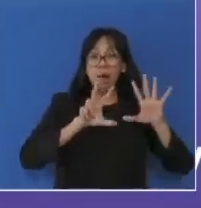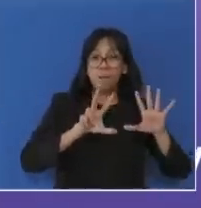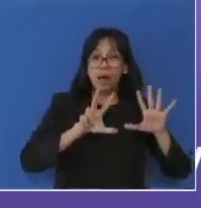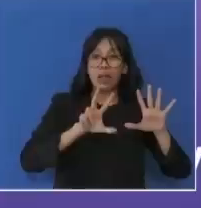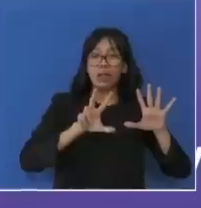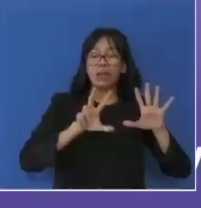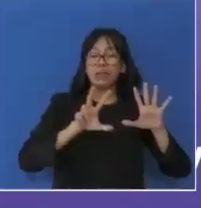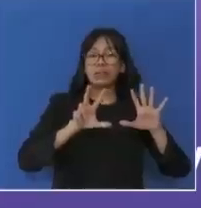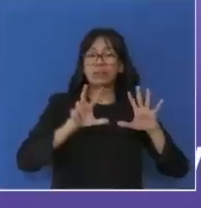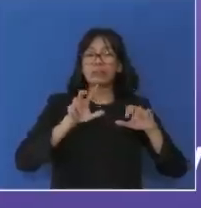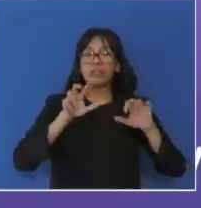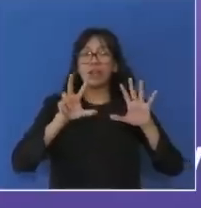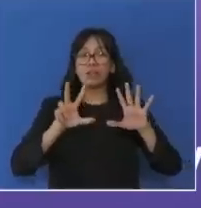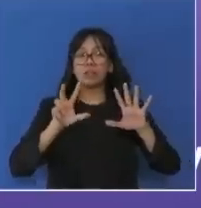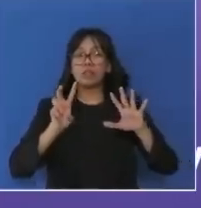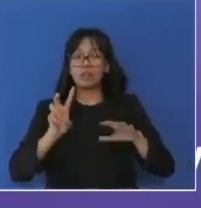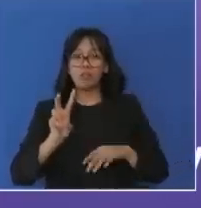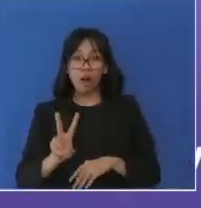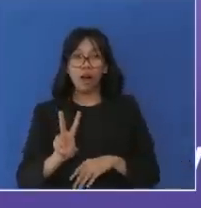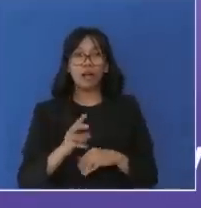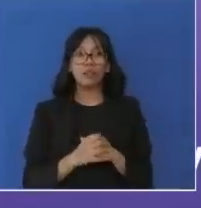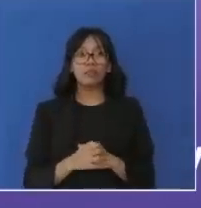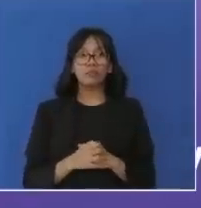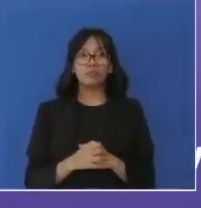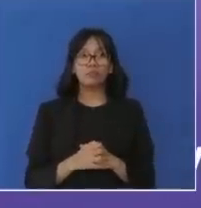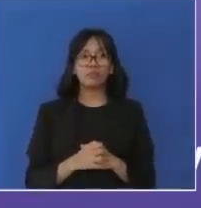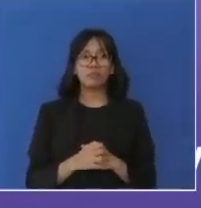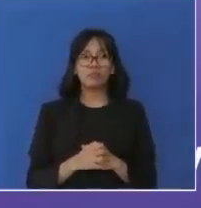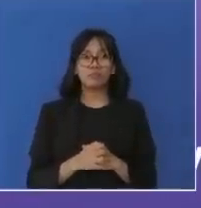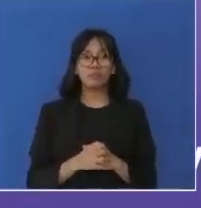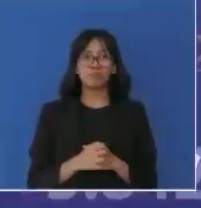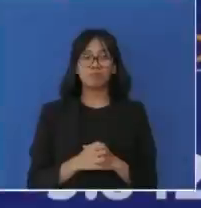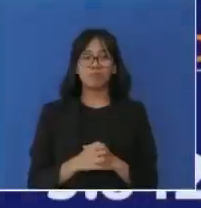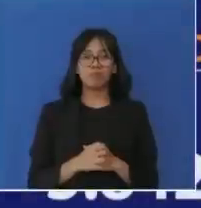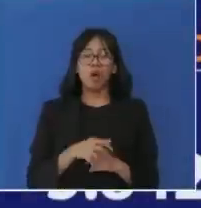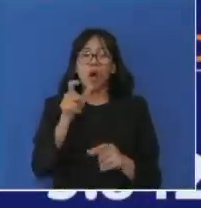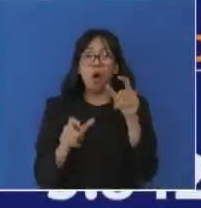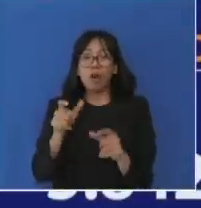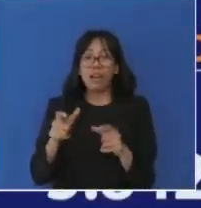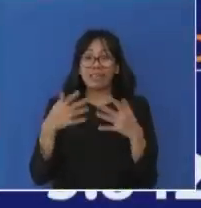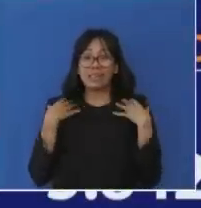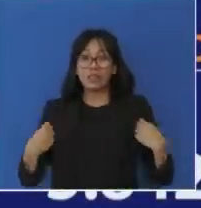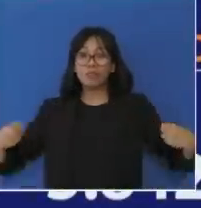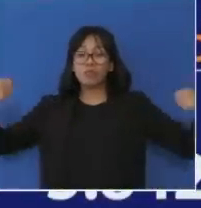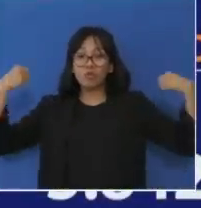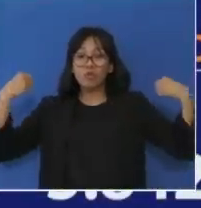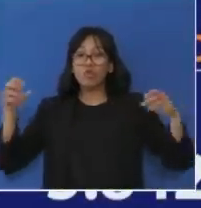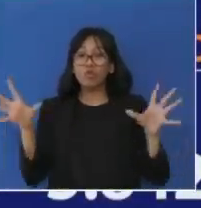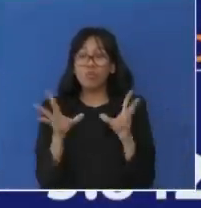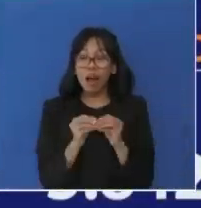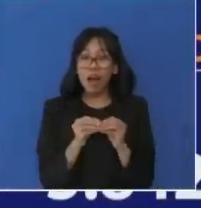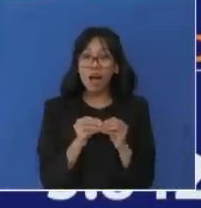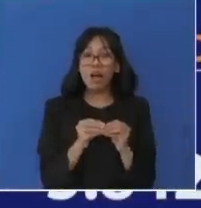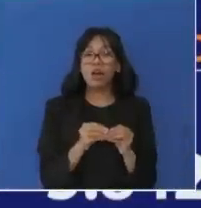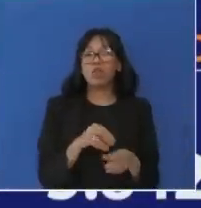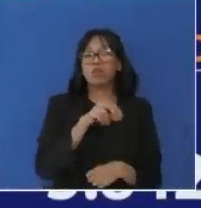3842 kasus ini ada 4 yang sudah dilaporkan sembuh sehingga total menjadi